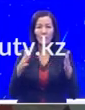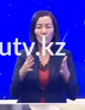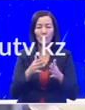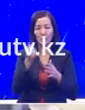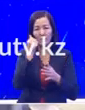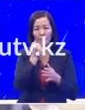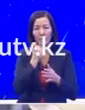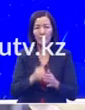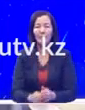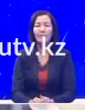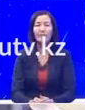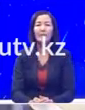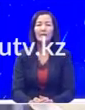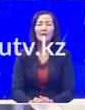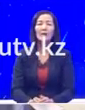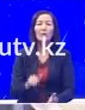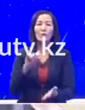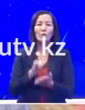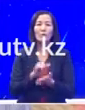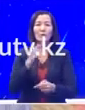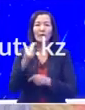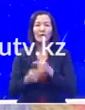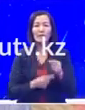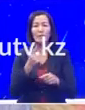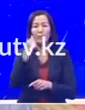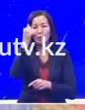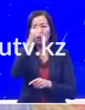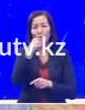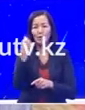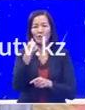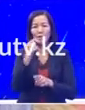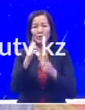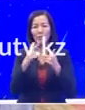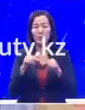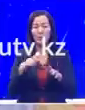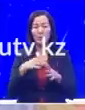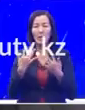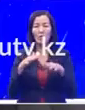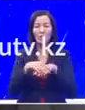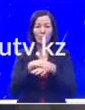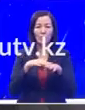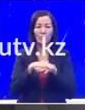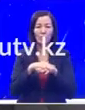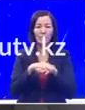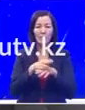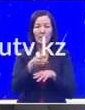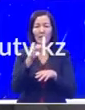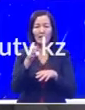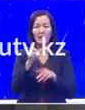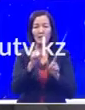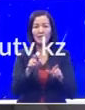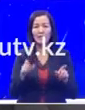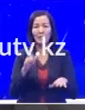зор. Тағзым орнын тұрғызуға ұрпақтары бір жылдан аса уақыт жұмсапты. Ауыл тұрғындары алда атылған азаматтар жайлы